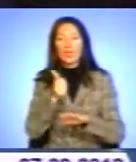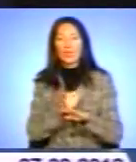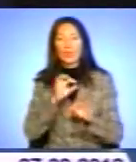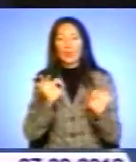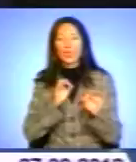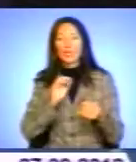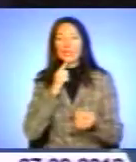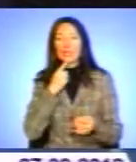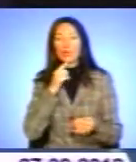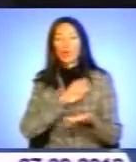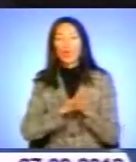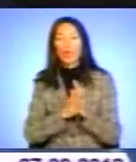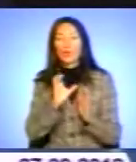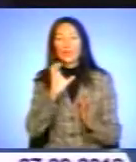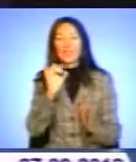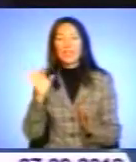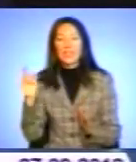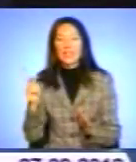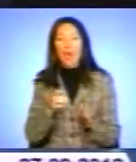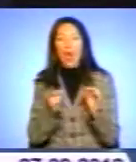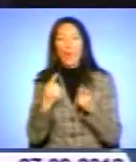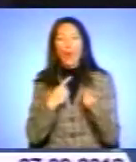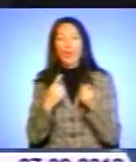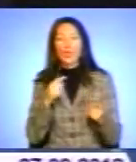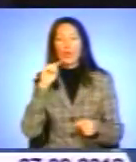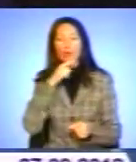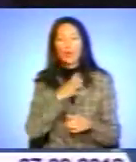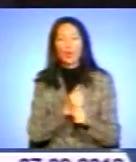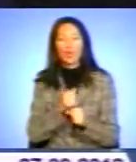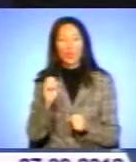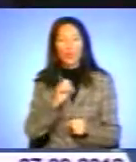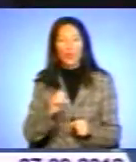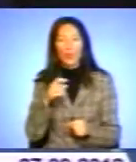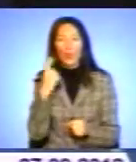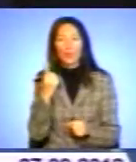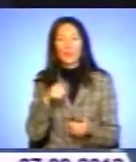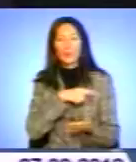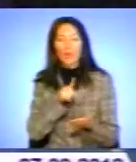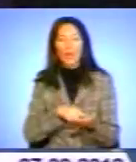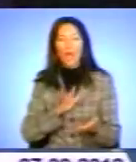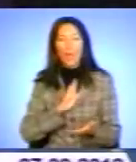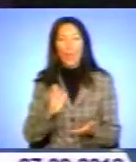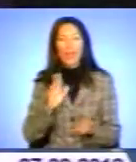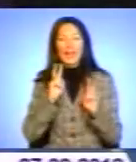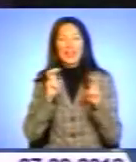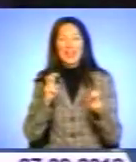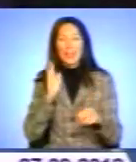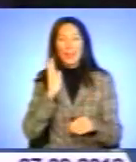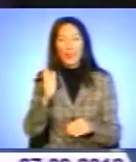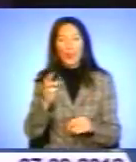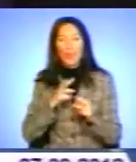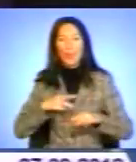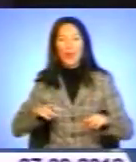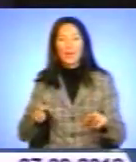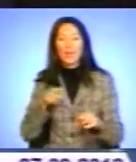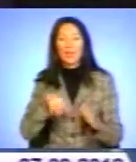та обговорювали економічну кризу в Європі. Одним з найобговорюваніших питань стала тема майбутніх парламентських